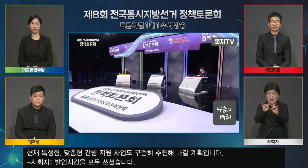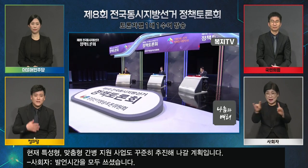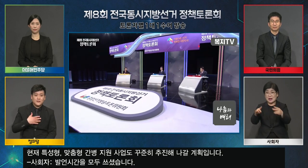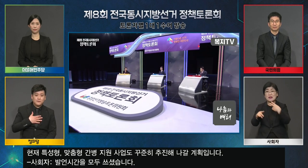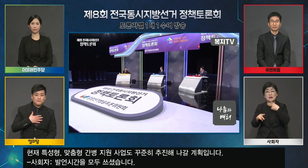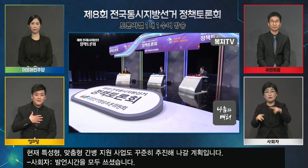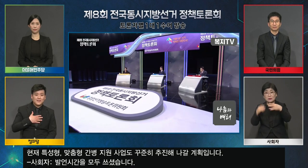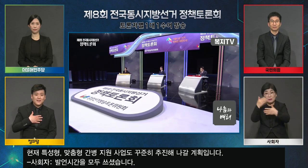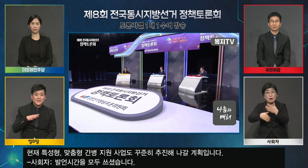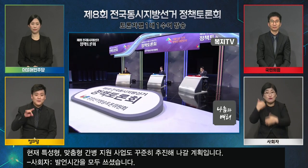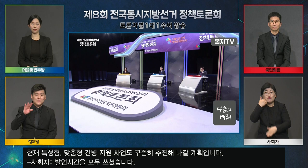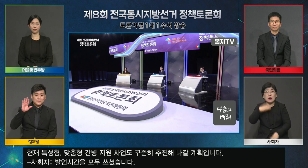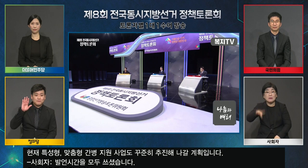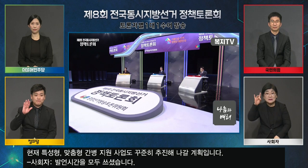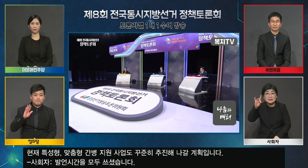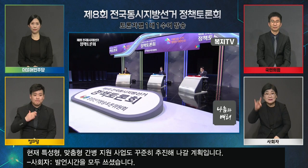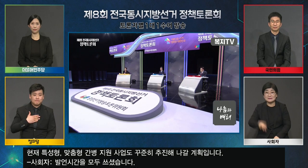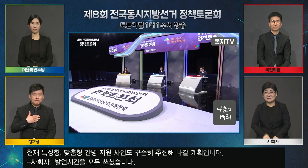먼저 하시죠.